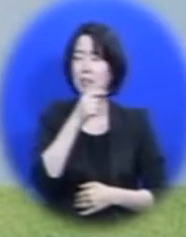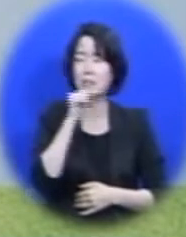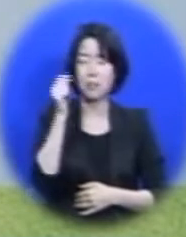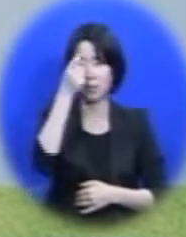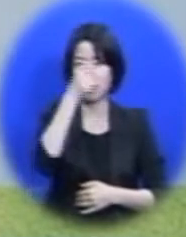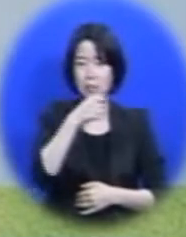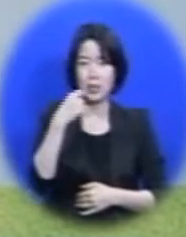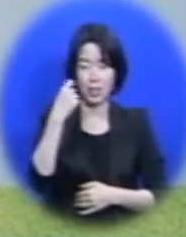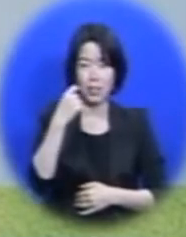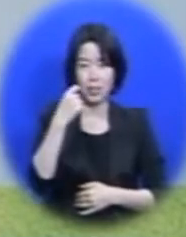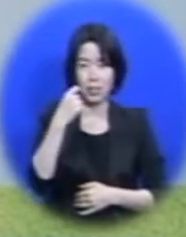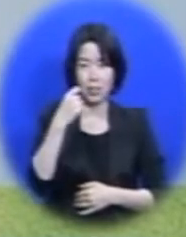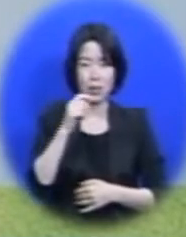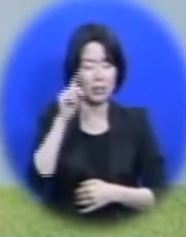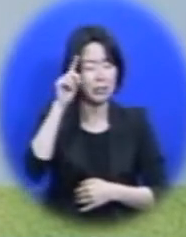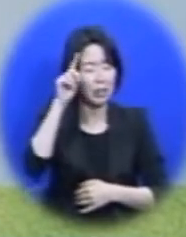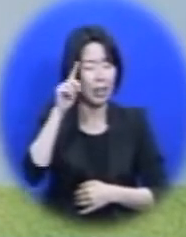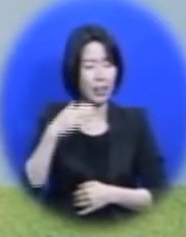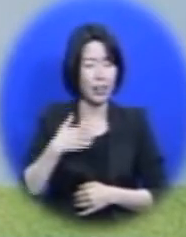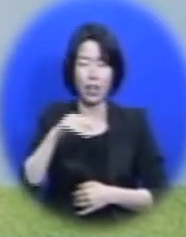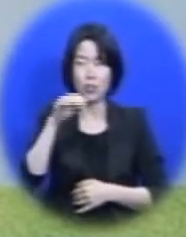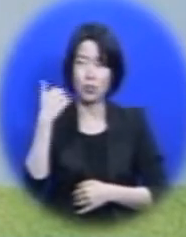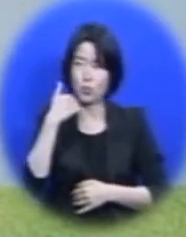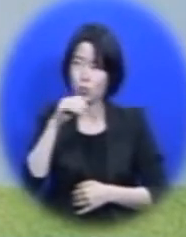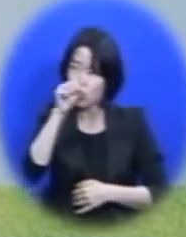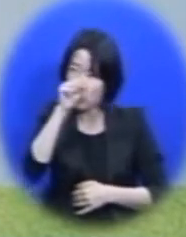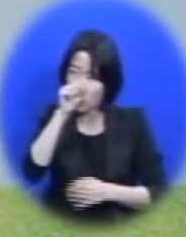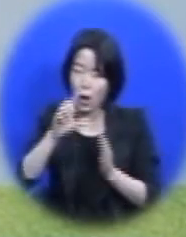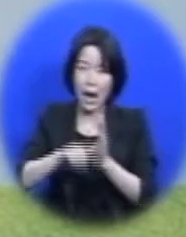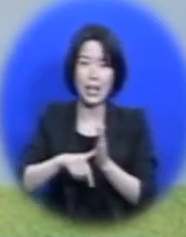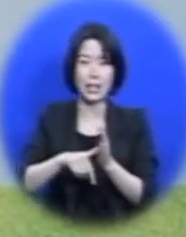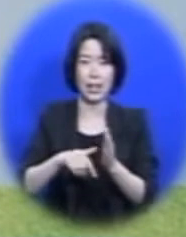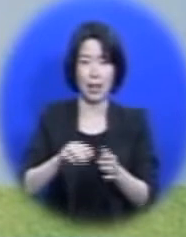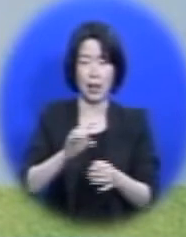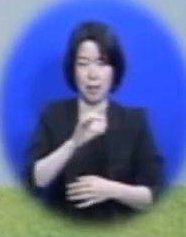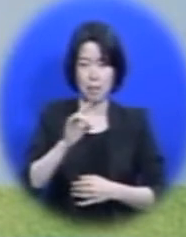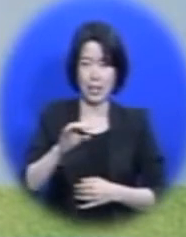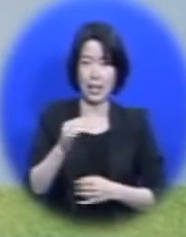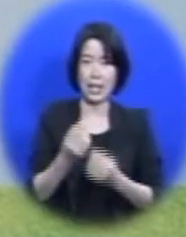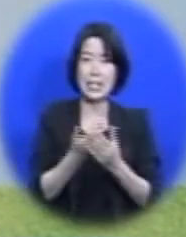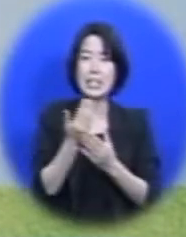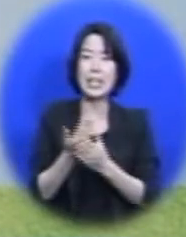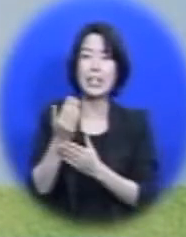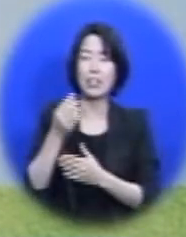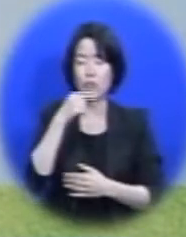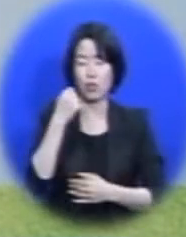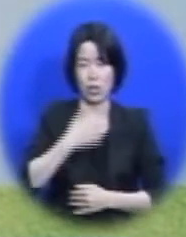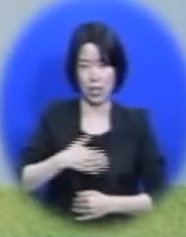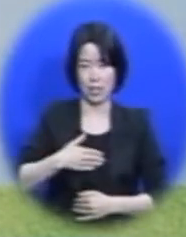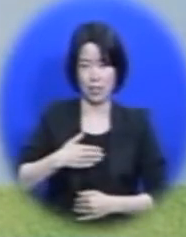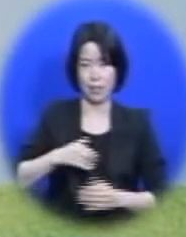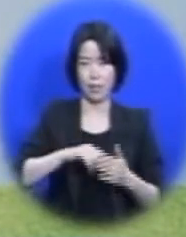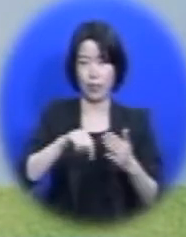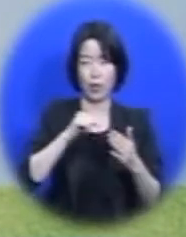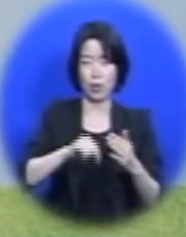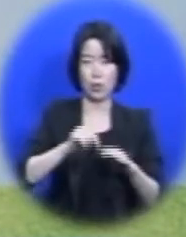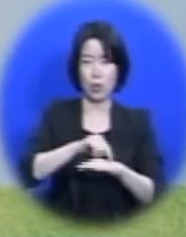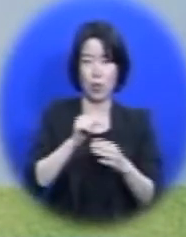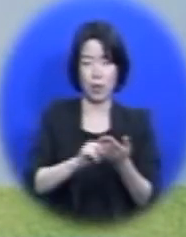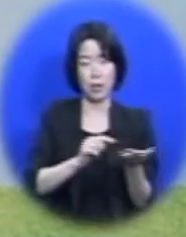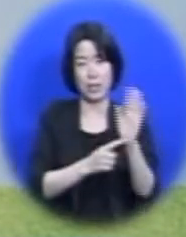누구를 좋아할 때마다 하나씩 생기는 건줄 알았어요. 네. 속마음이 드러난다는 일은 정말